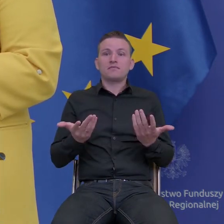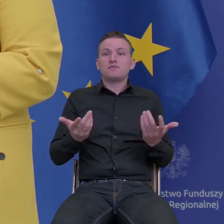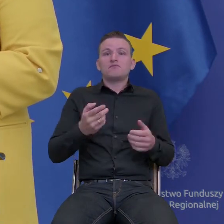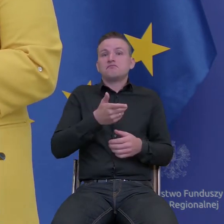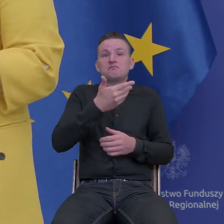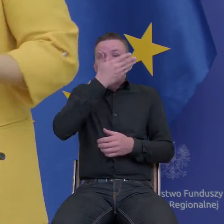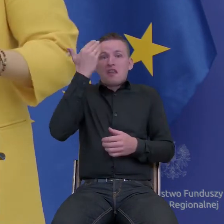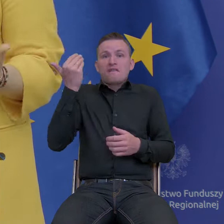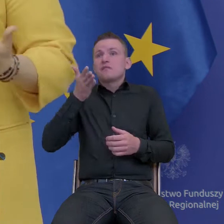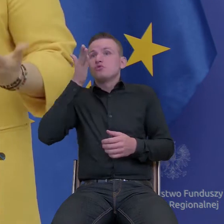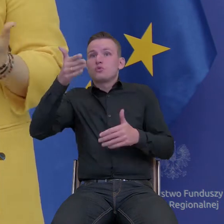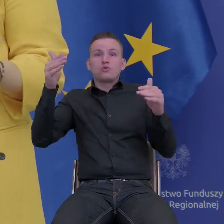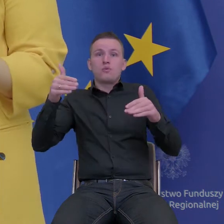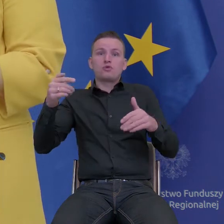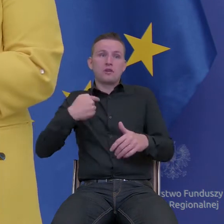naszym otoczeniu.